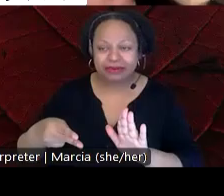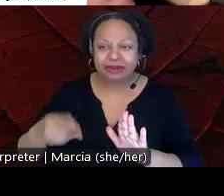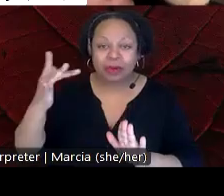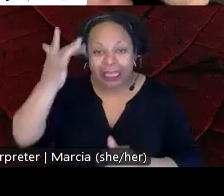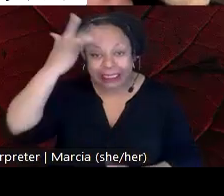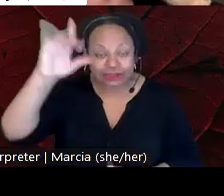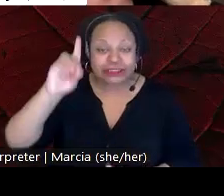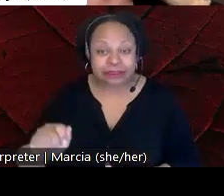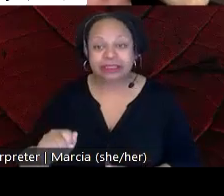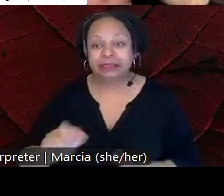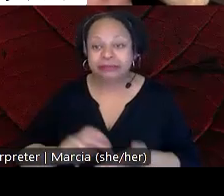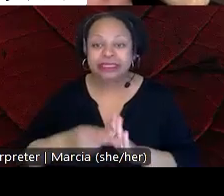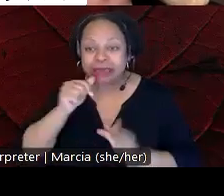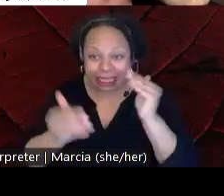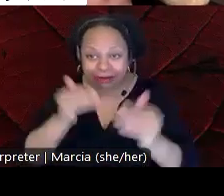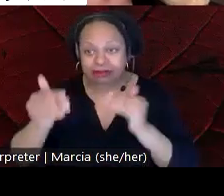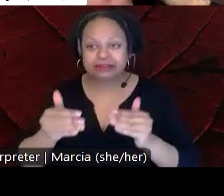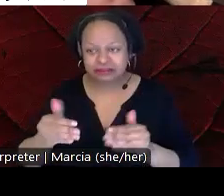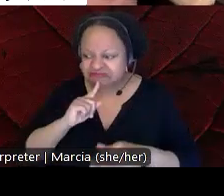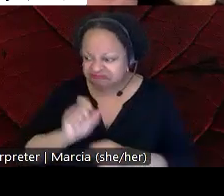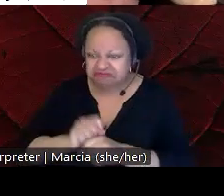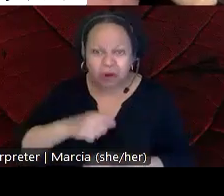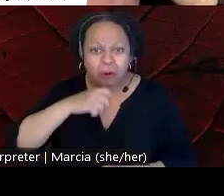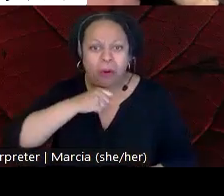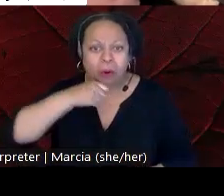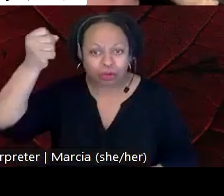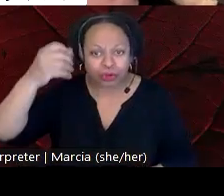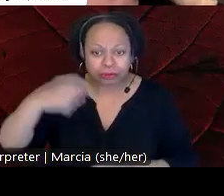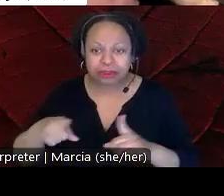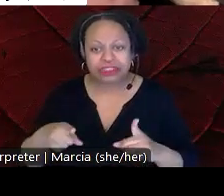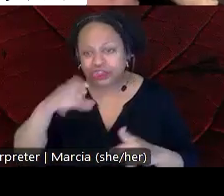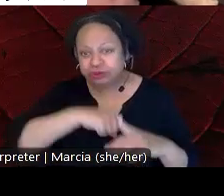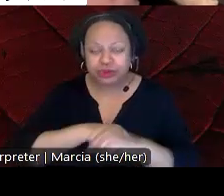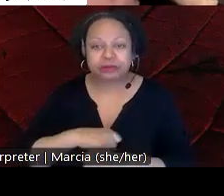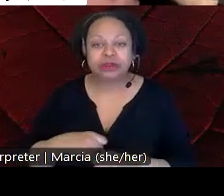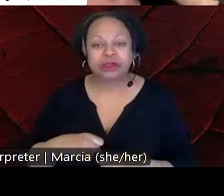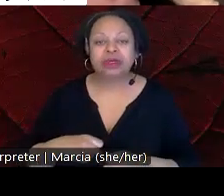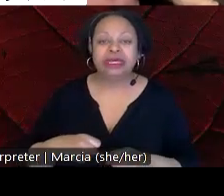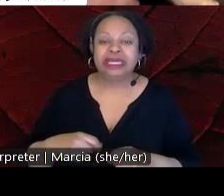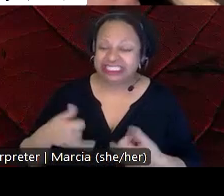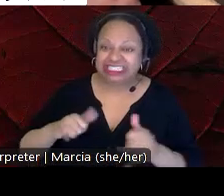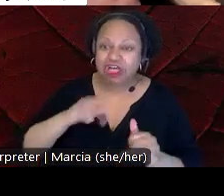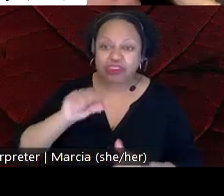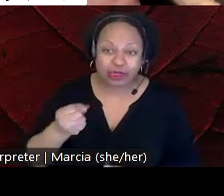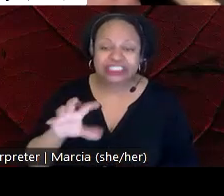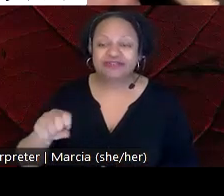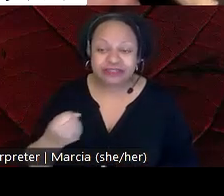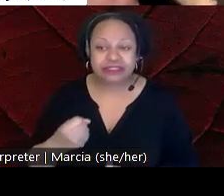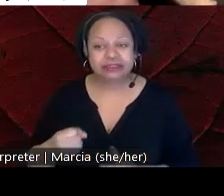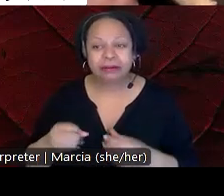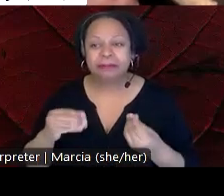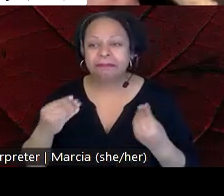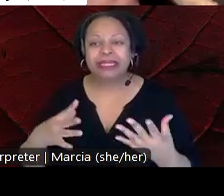trentaine, la quarantaine. C'est souvent aussi, souffrent souvent de stéréotypes de paresse, de manque d'organisation.